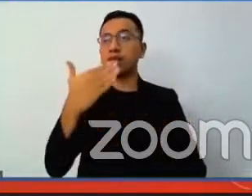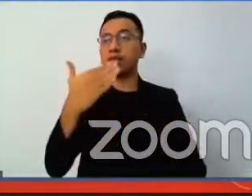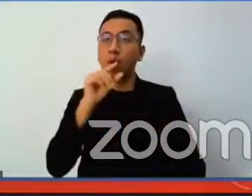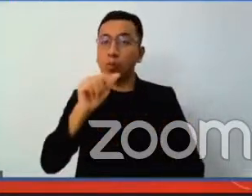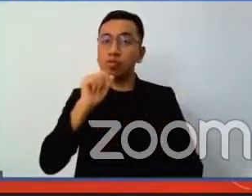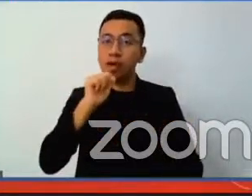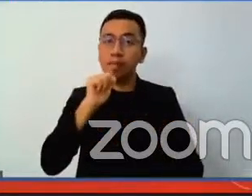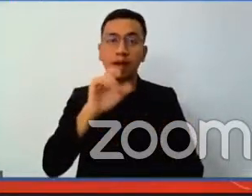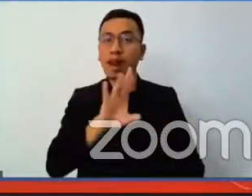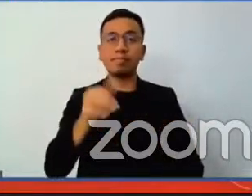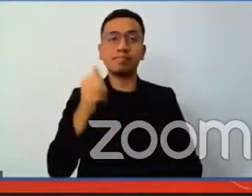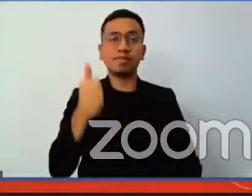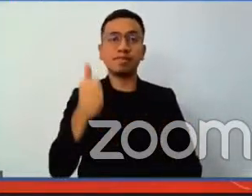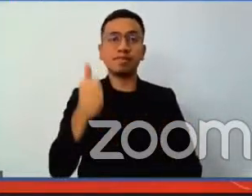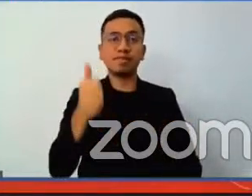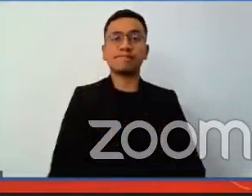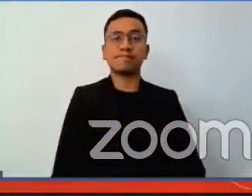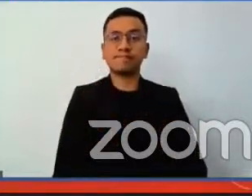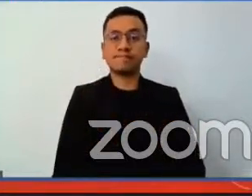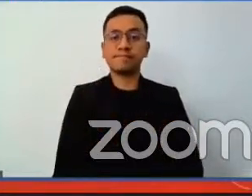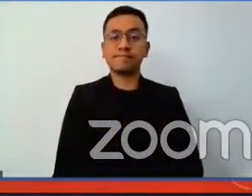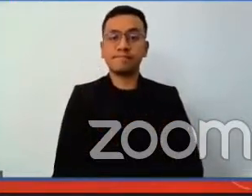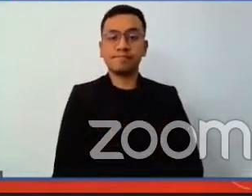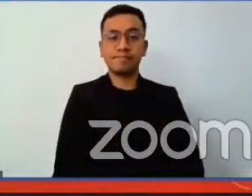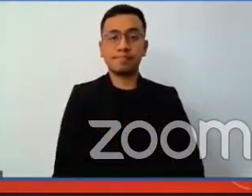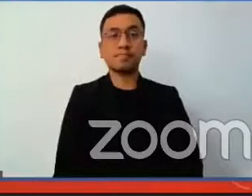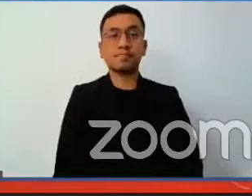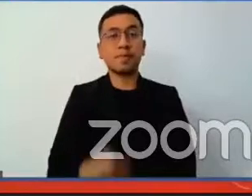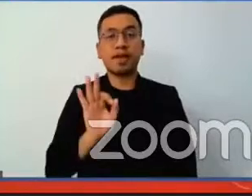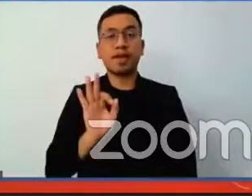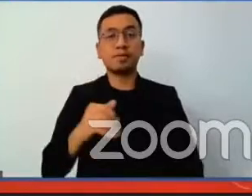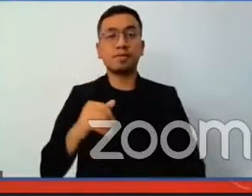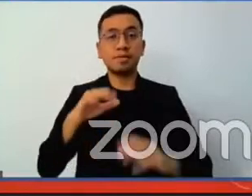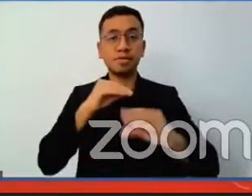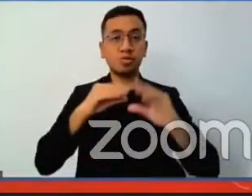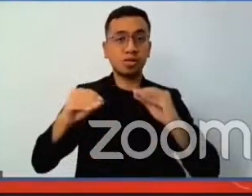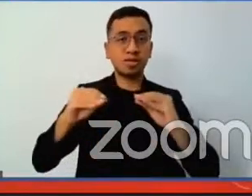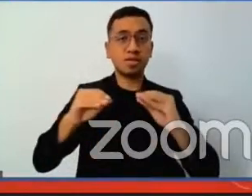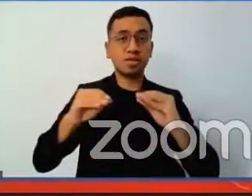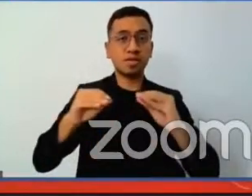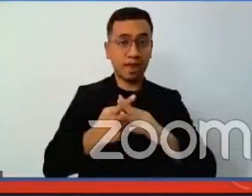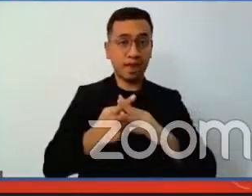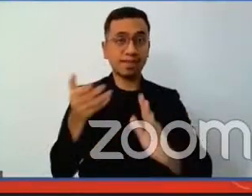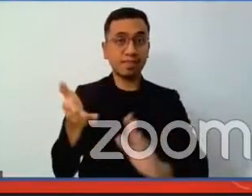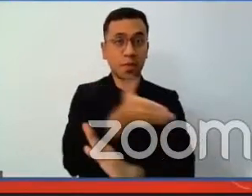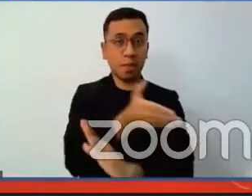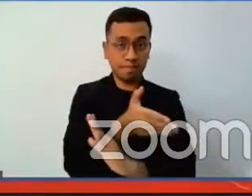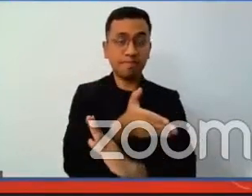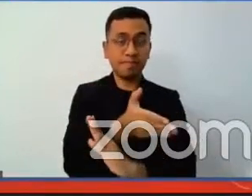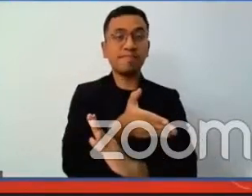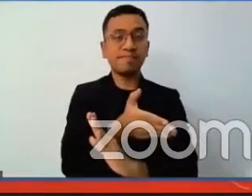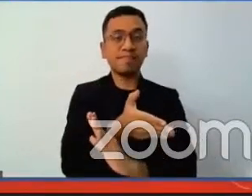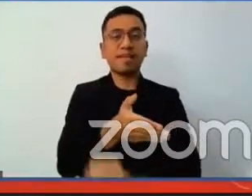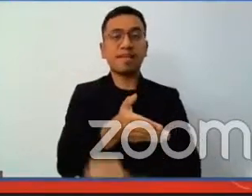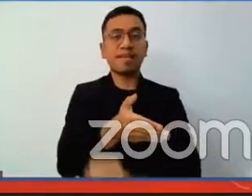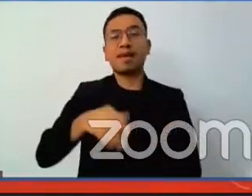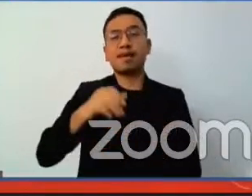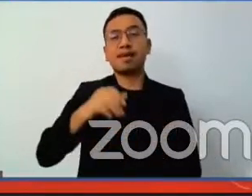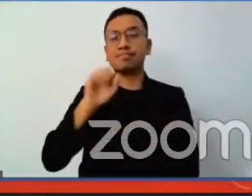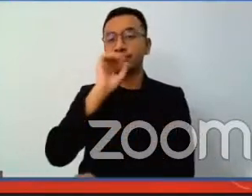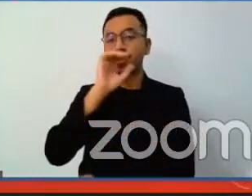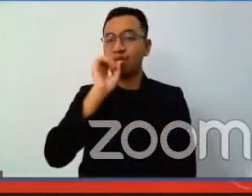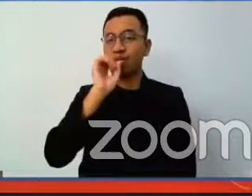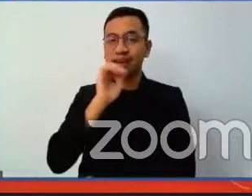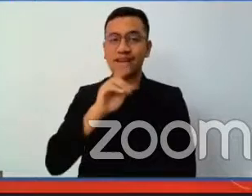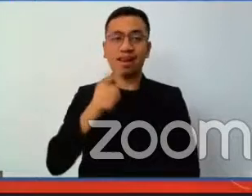siapa. Baik, untuk memulai diskusi hari ini, mari bersama-sama kita saksikan sambutan dari